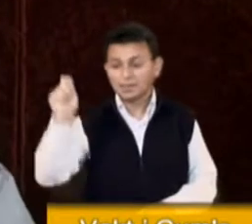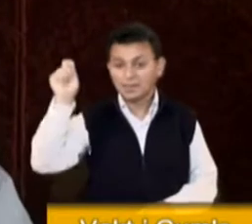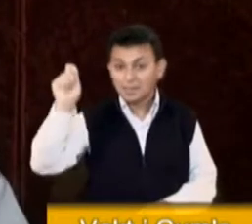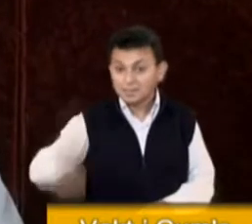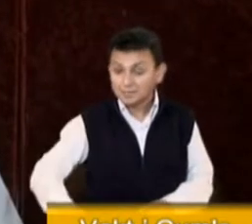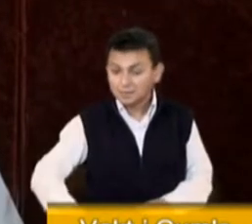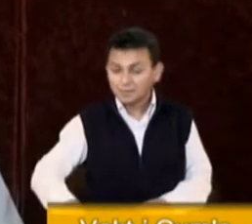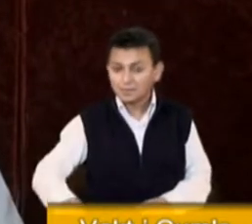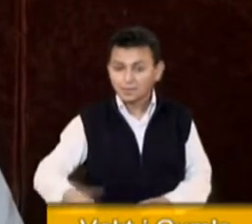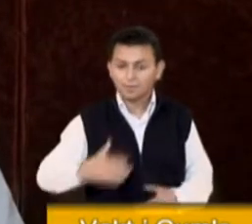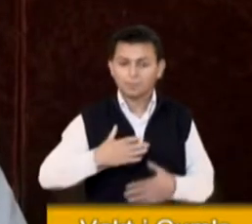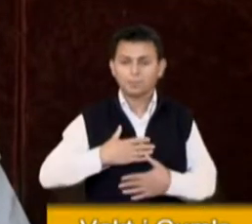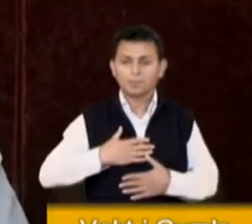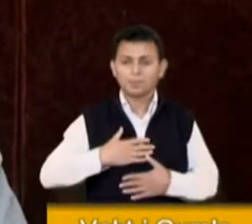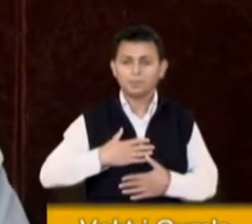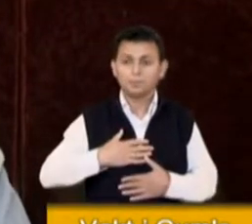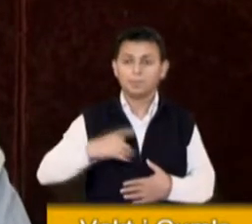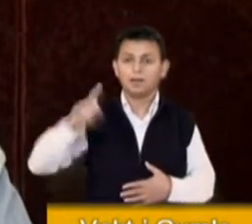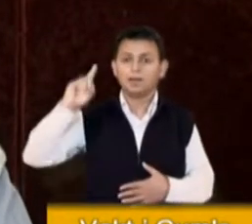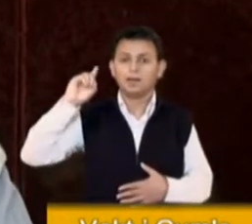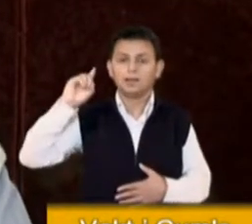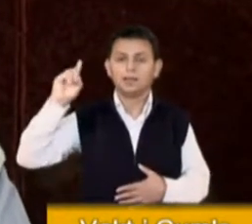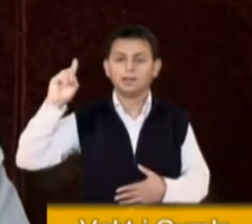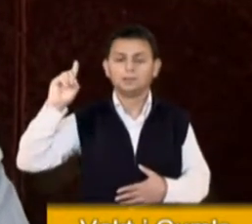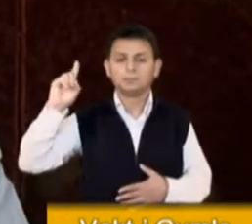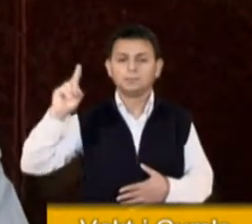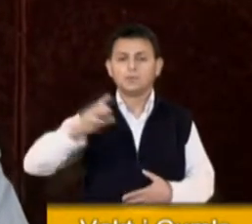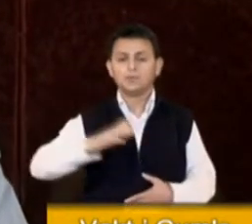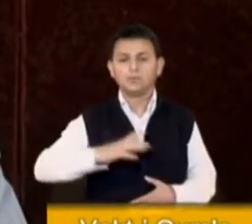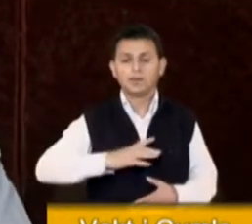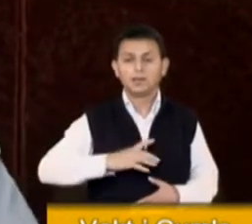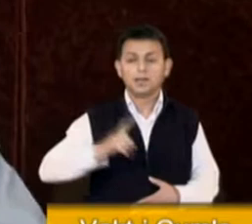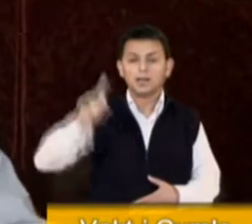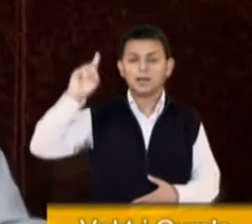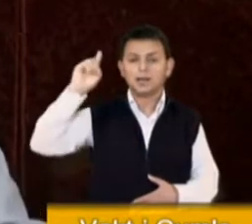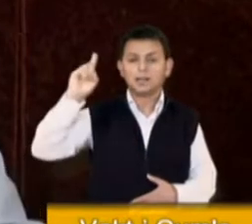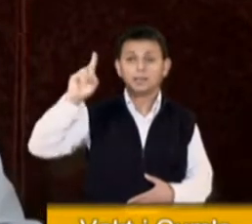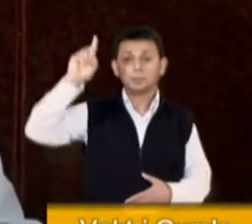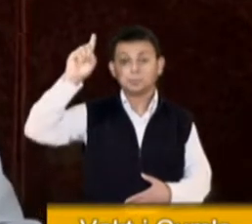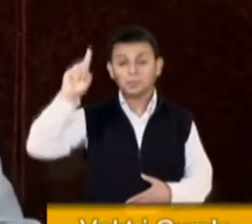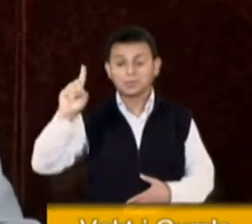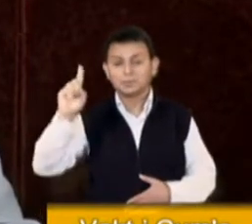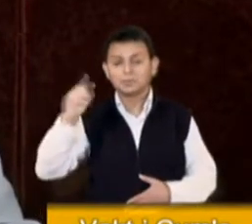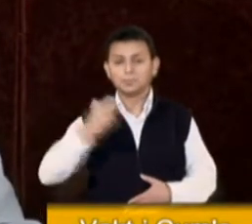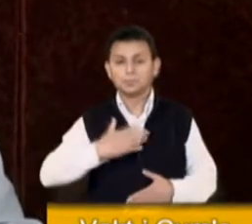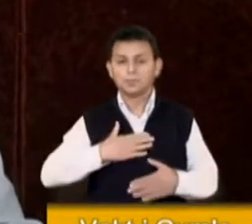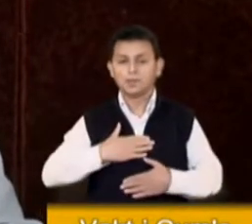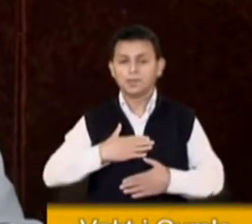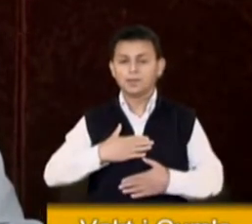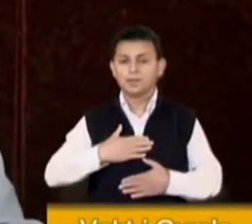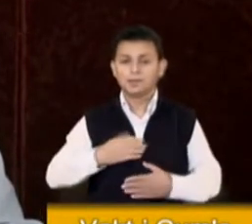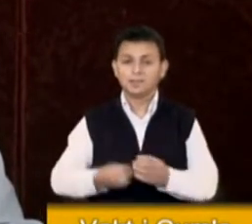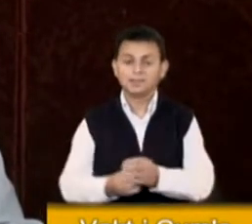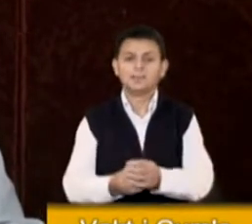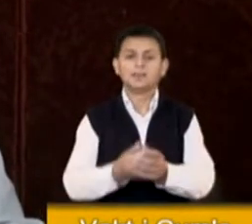benim Rabbim Allahu Zülcelal'dır. Beni yaratan, yaşatan, yöneten,